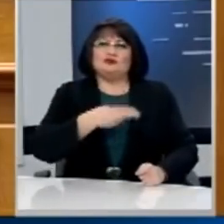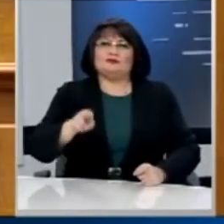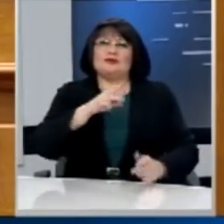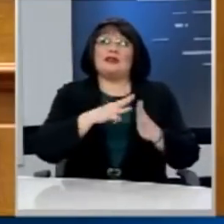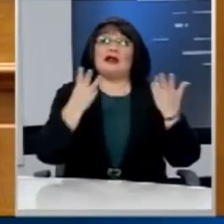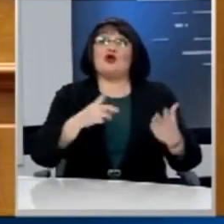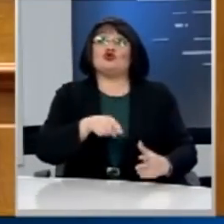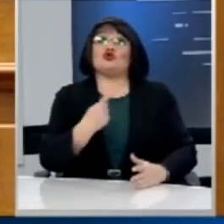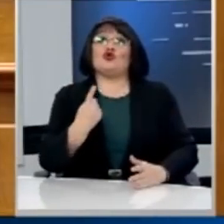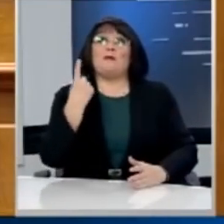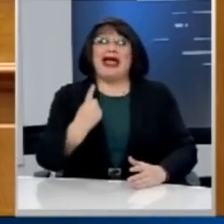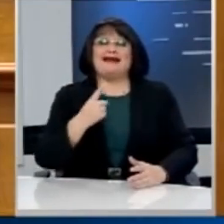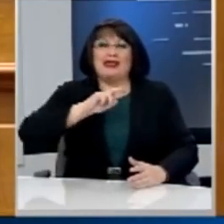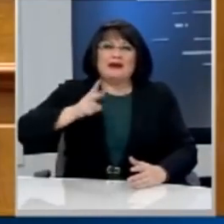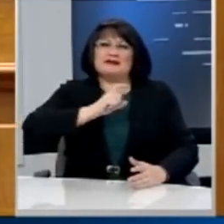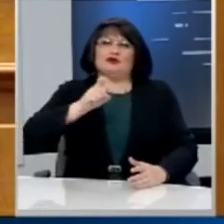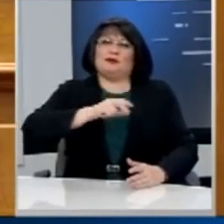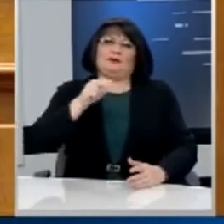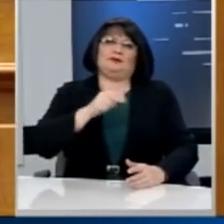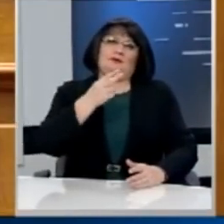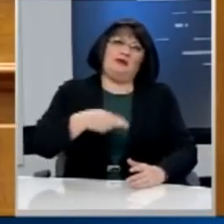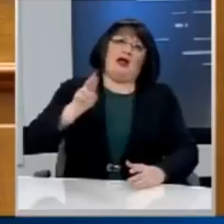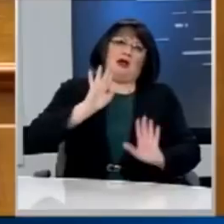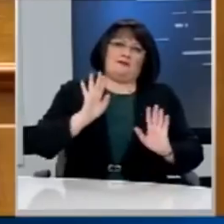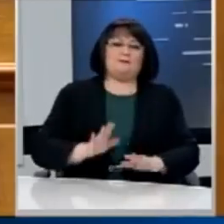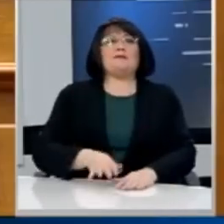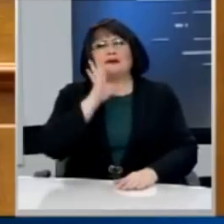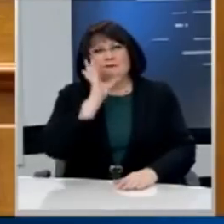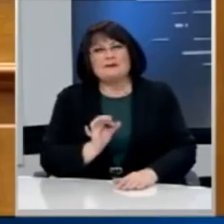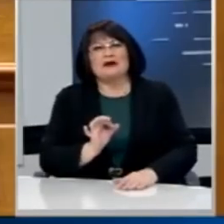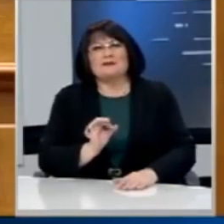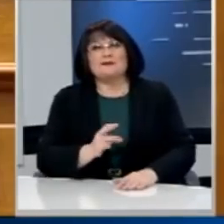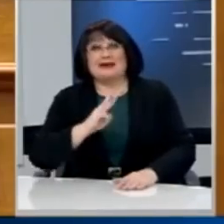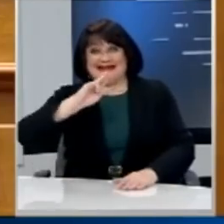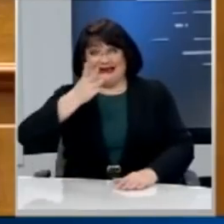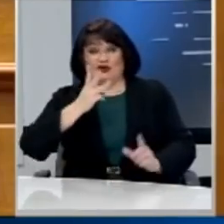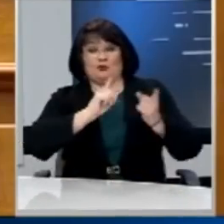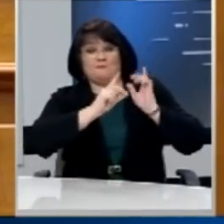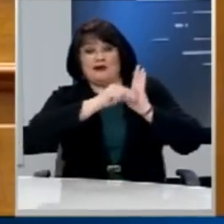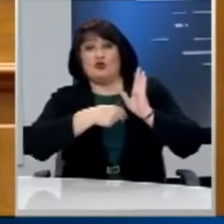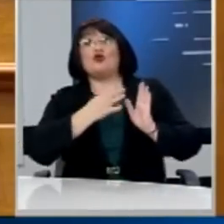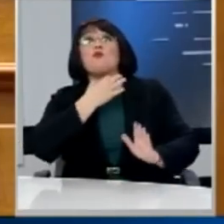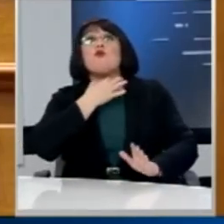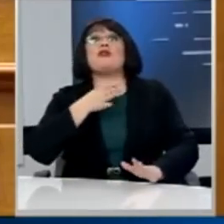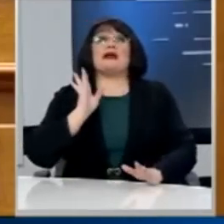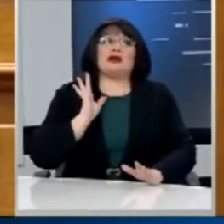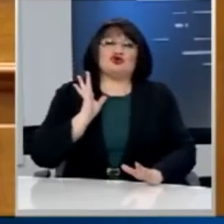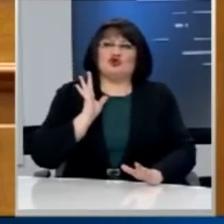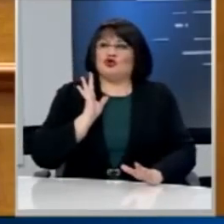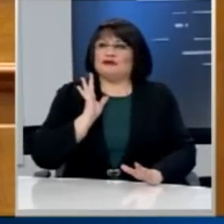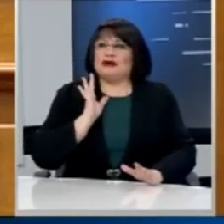κατά 18,1 δισεκατομμύρια. Πράγματι, στο τρίτο αχρίαστο μνημόνιο, οι